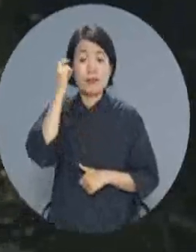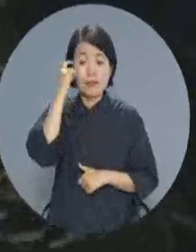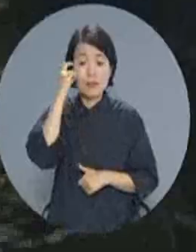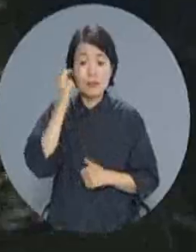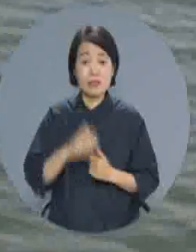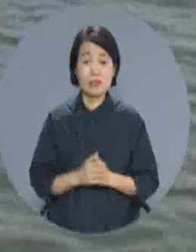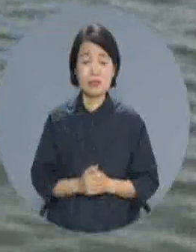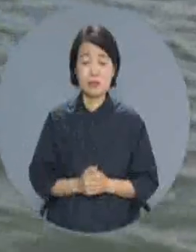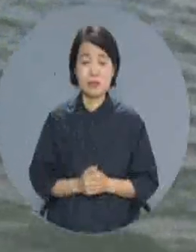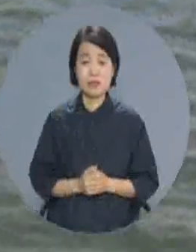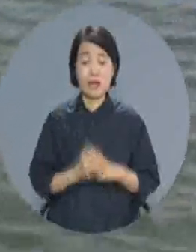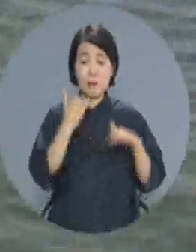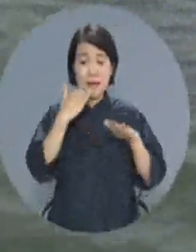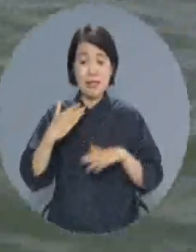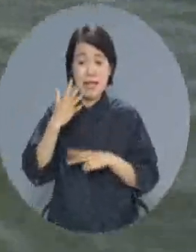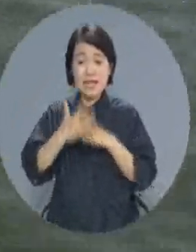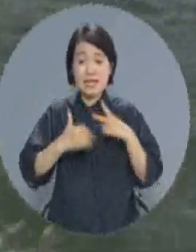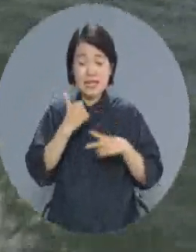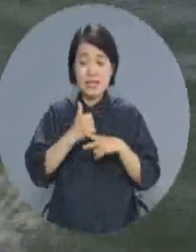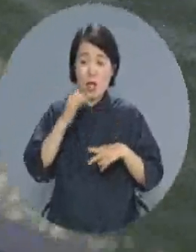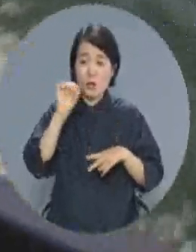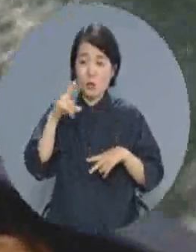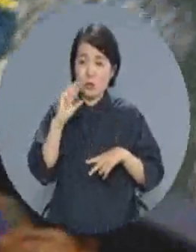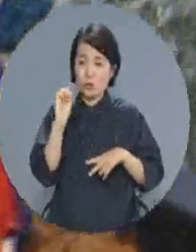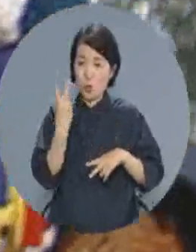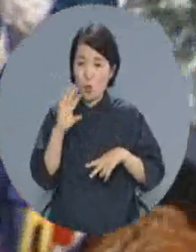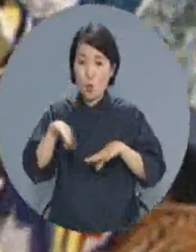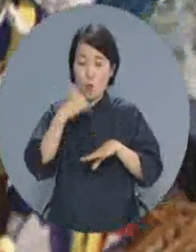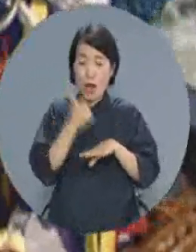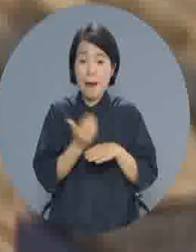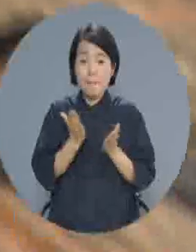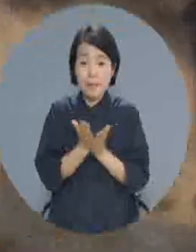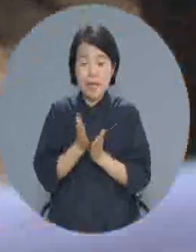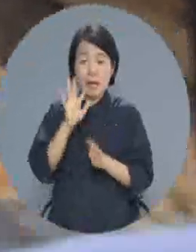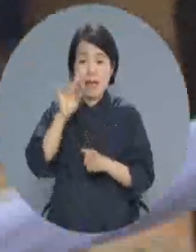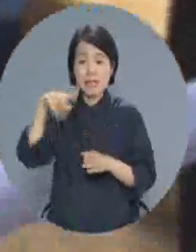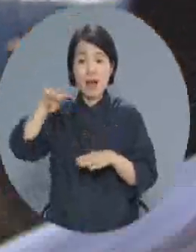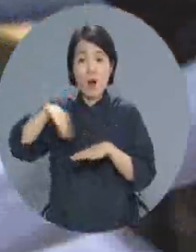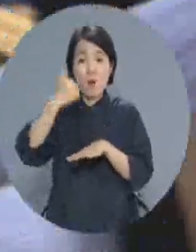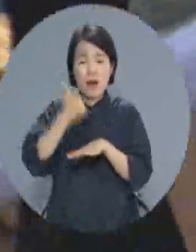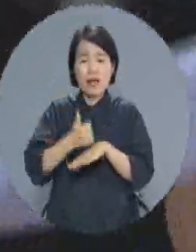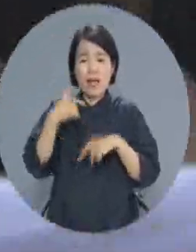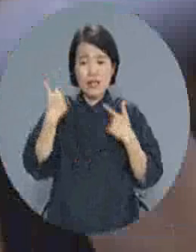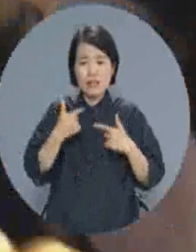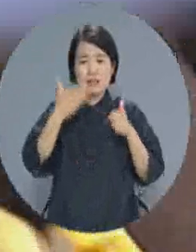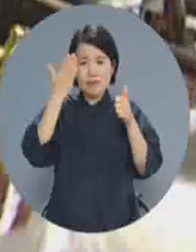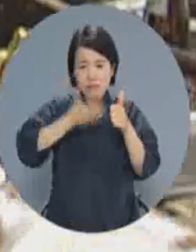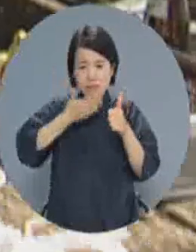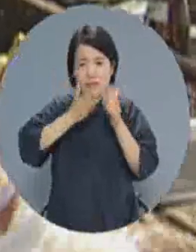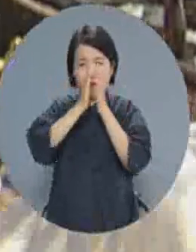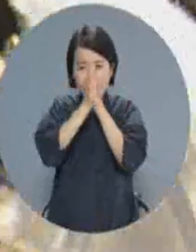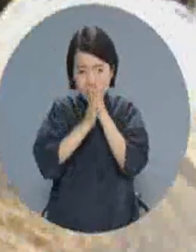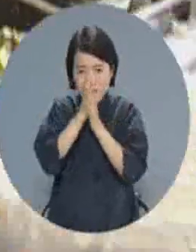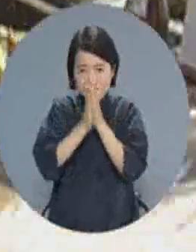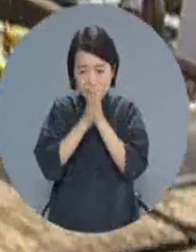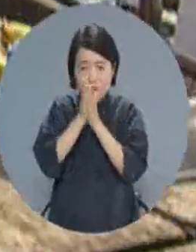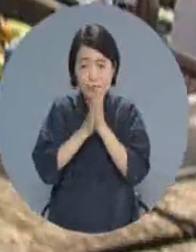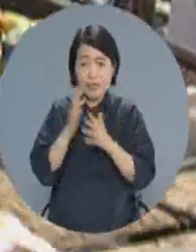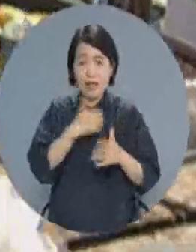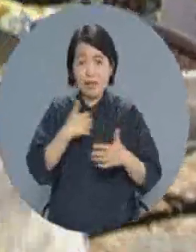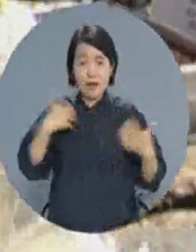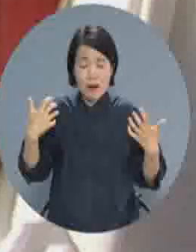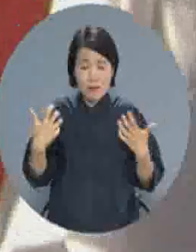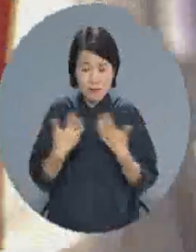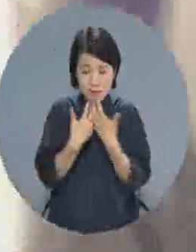여겼습니다. 바다의 신 용왕과 배의 신 배선왕에게 늘 부탁했습니다. 풍어를 기원하는